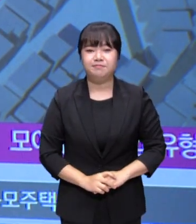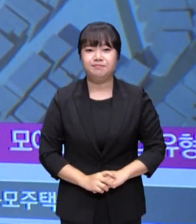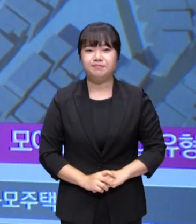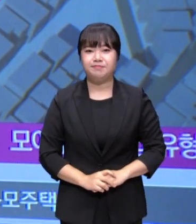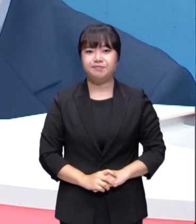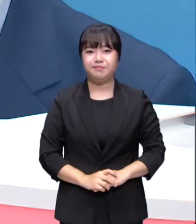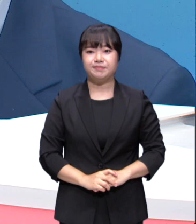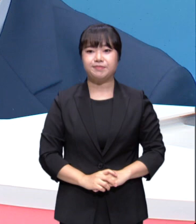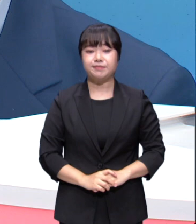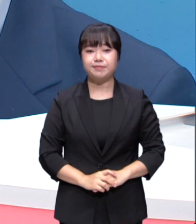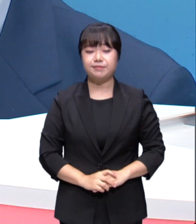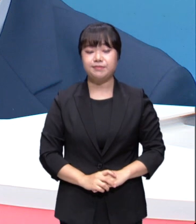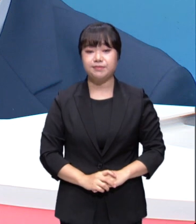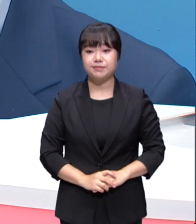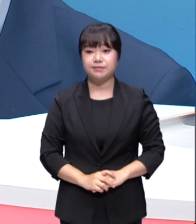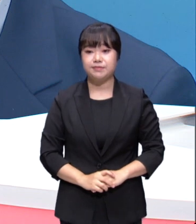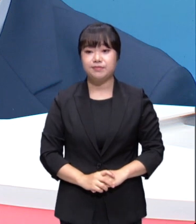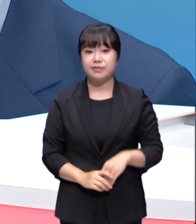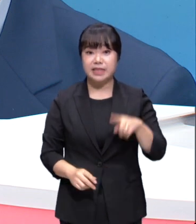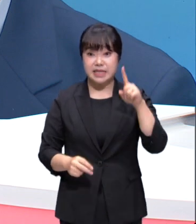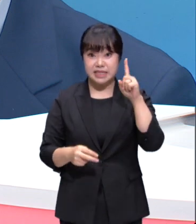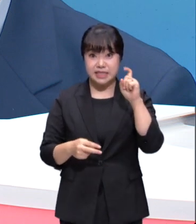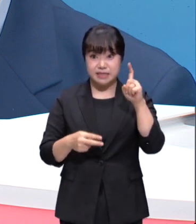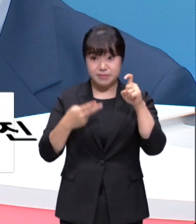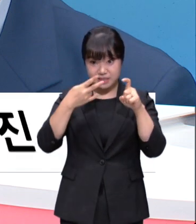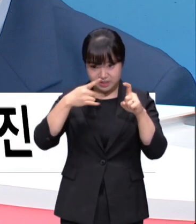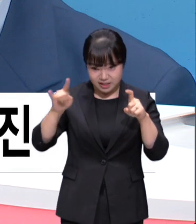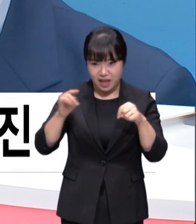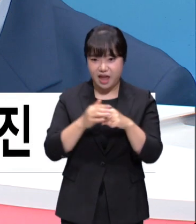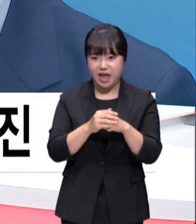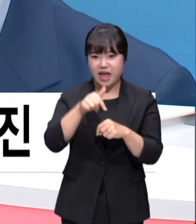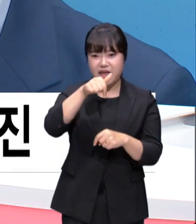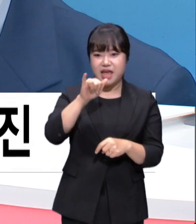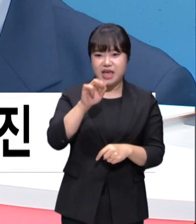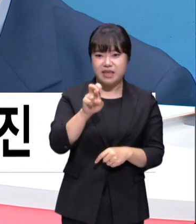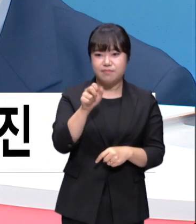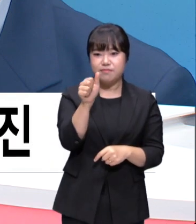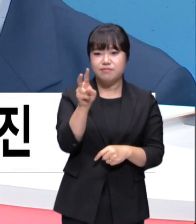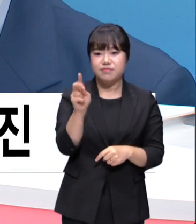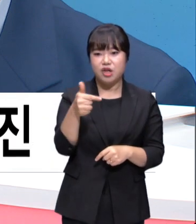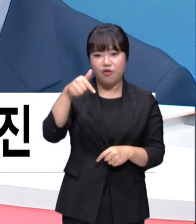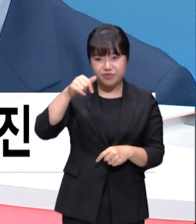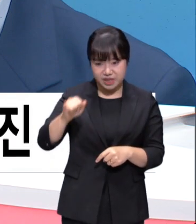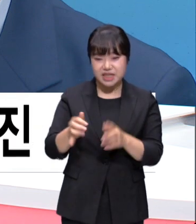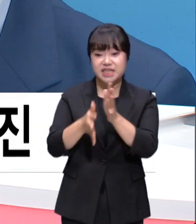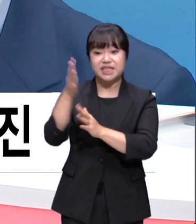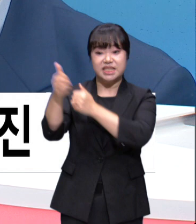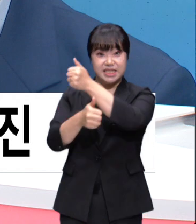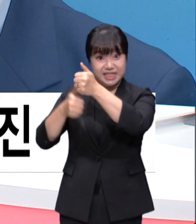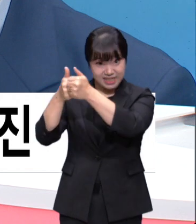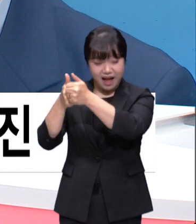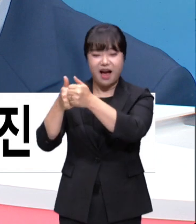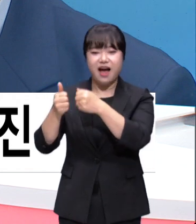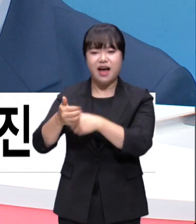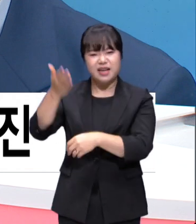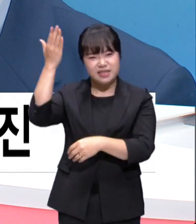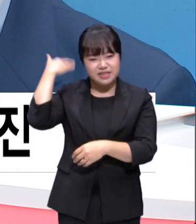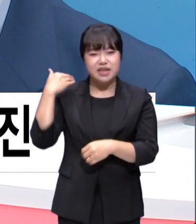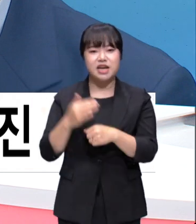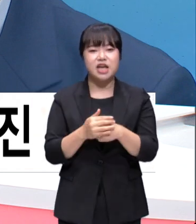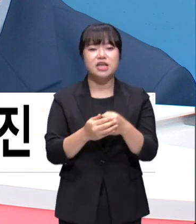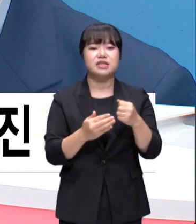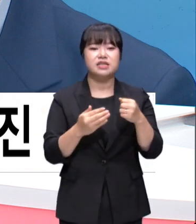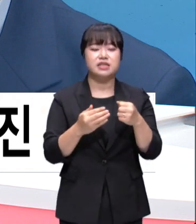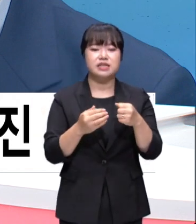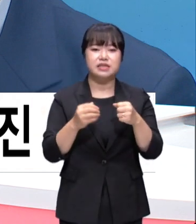서주원입니다. 네, 11대 전반기 김영기 서울시 의장이 BTV 정책 브리핑에 출연해 이른바